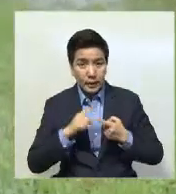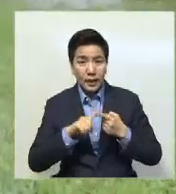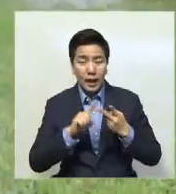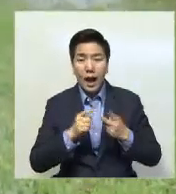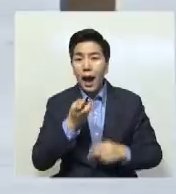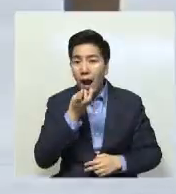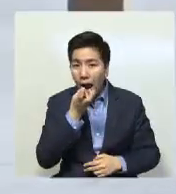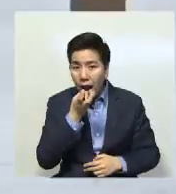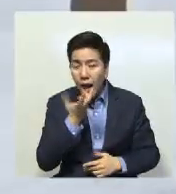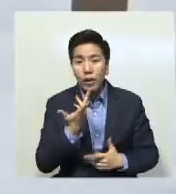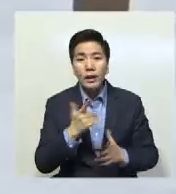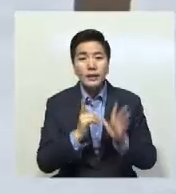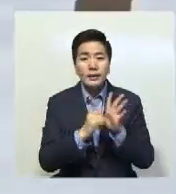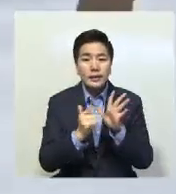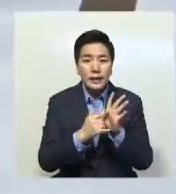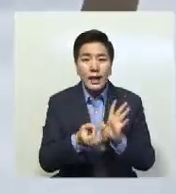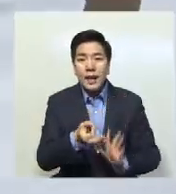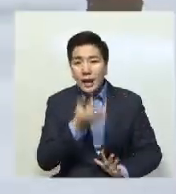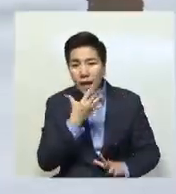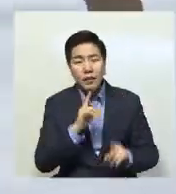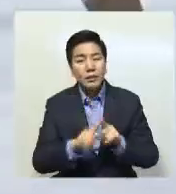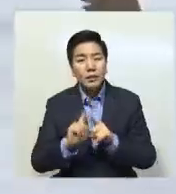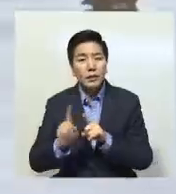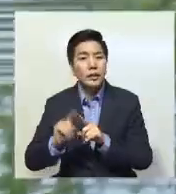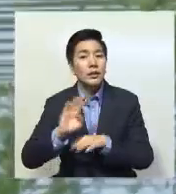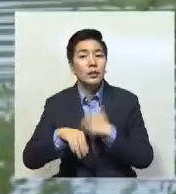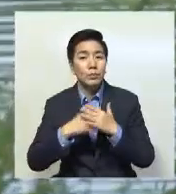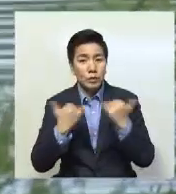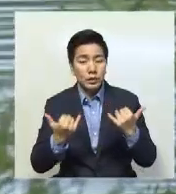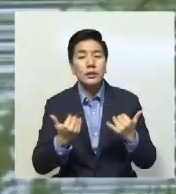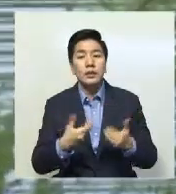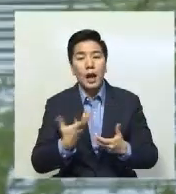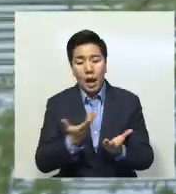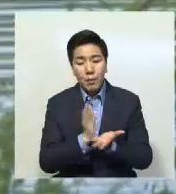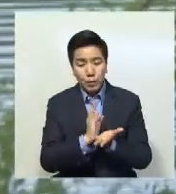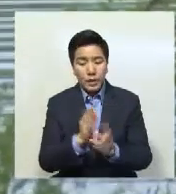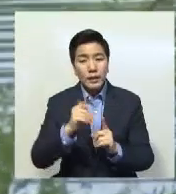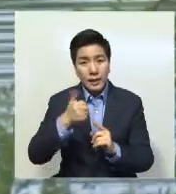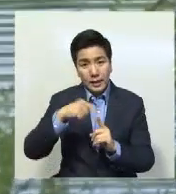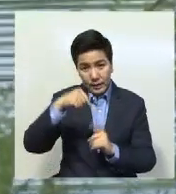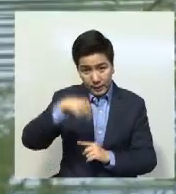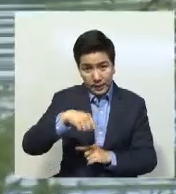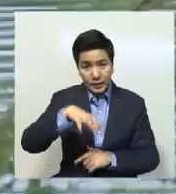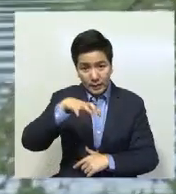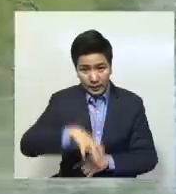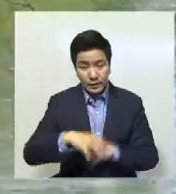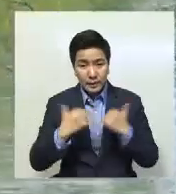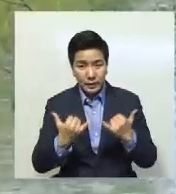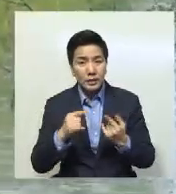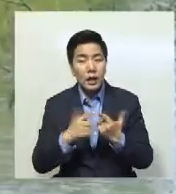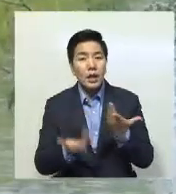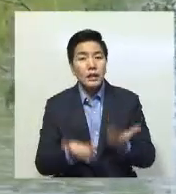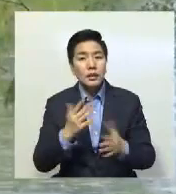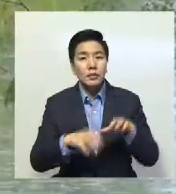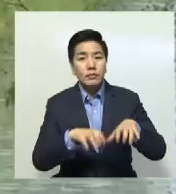าวสารอาหารแห้งยาปฏิชีวนะหรือสิ่งของอื่นๆที่จำเป็นสามารถนำมาบริจาคได้ที่อุทยานแห่งชาติแก่งกระจานหรือห